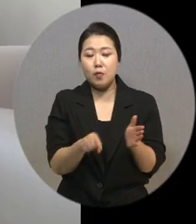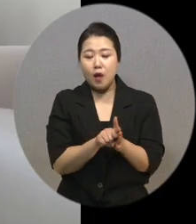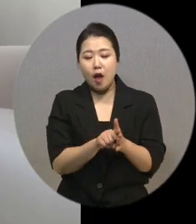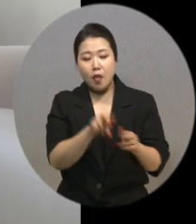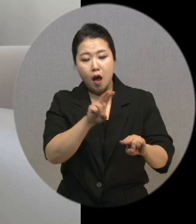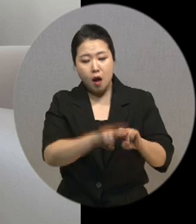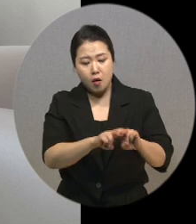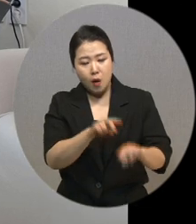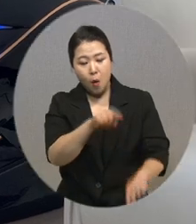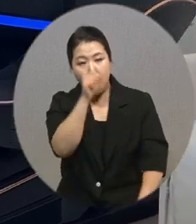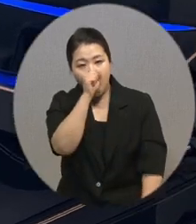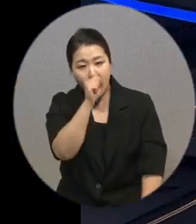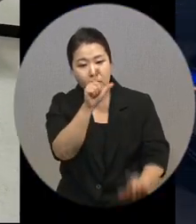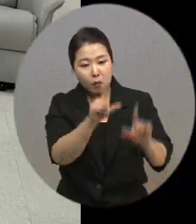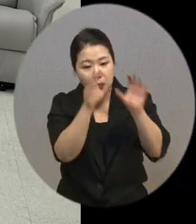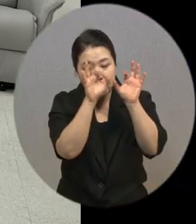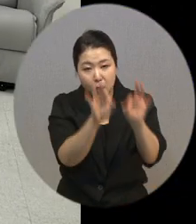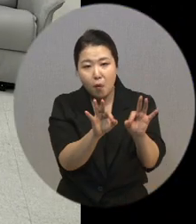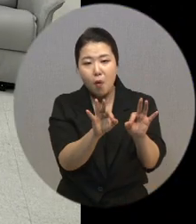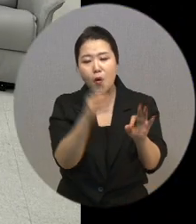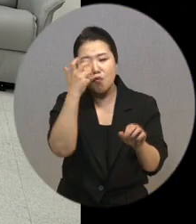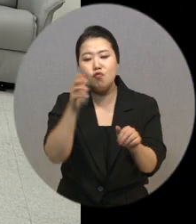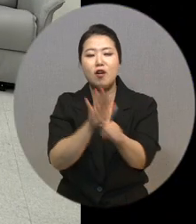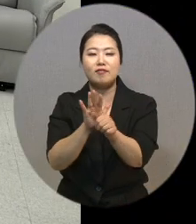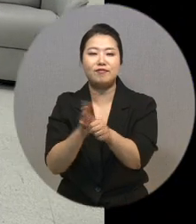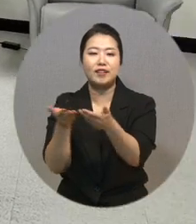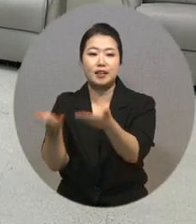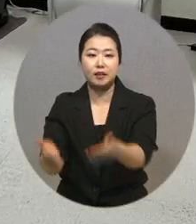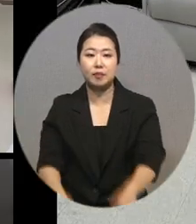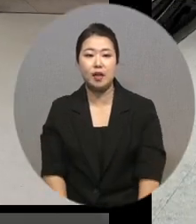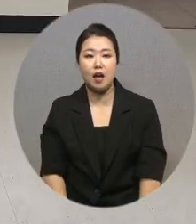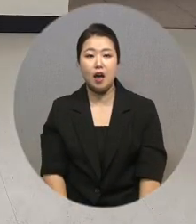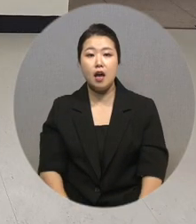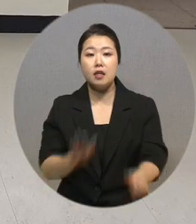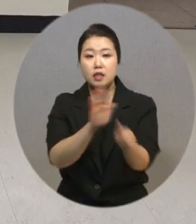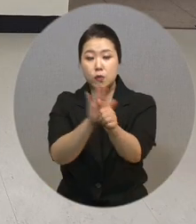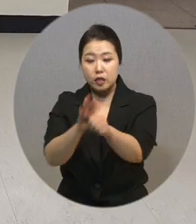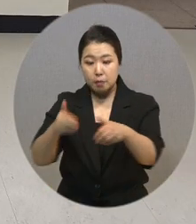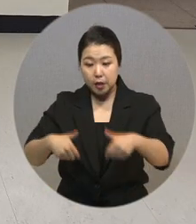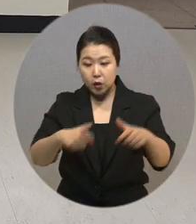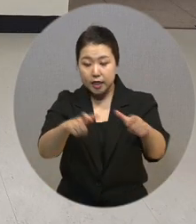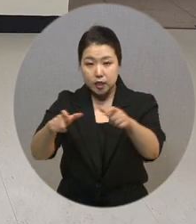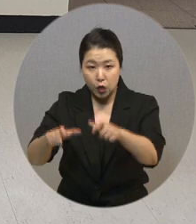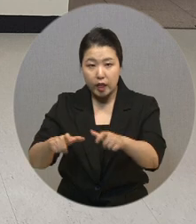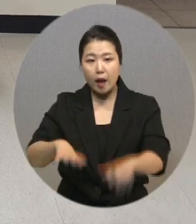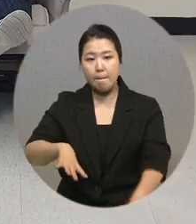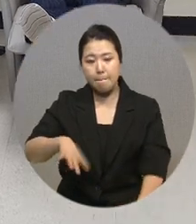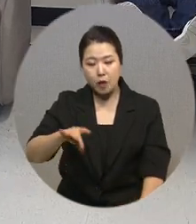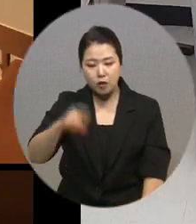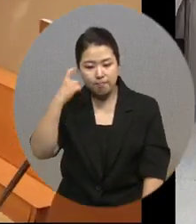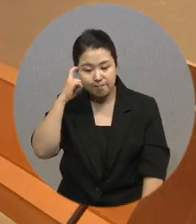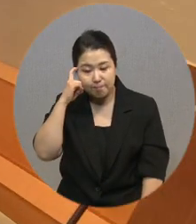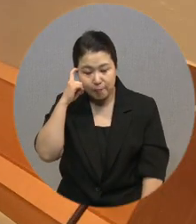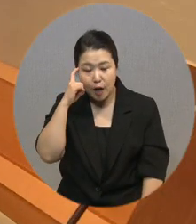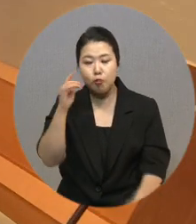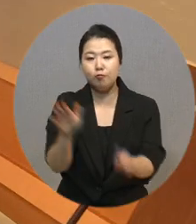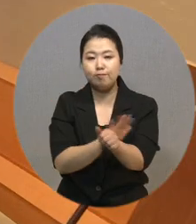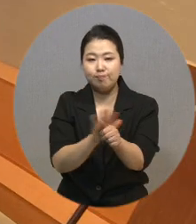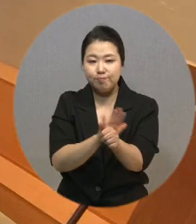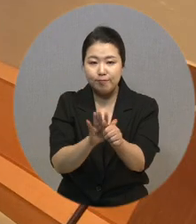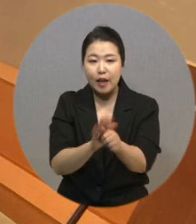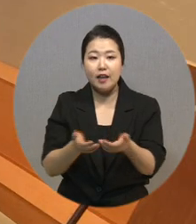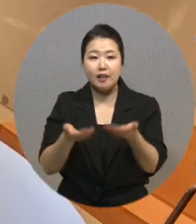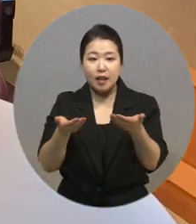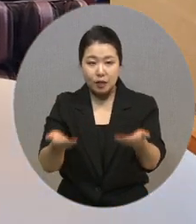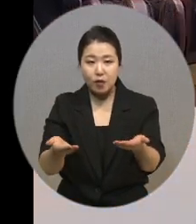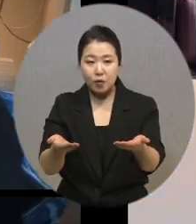있음에 차가 하여 진행하게 되었습니다 지원이 필요한 지역사의 곳곳을 찾아 먼저 손을 내밀고 나누며 그들의